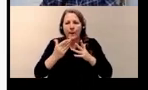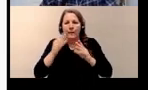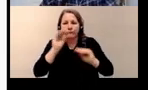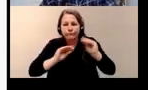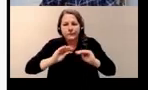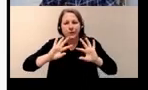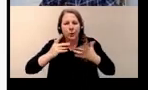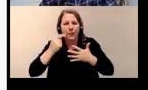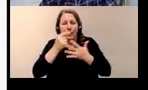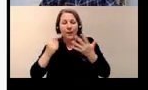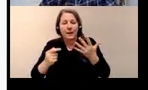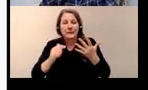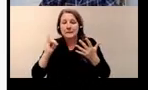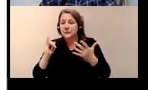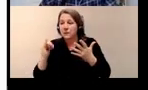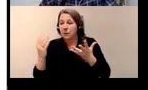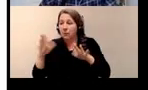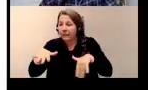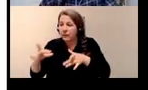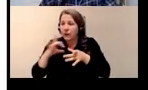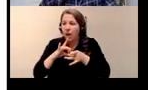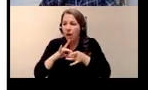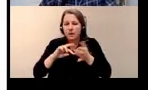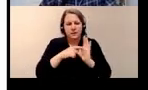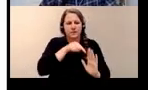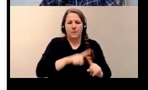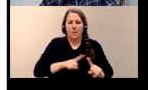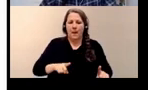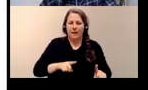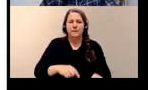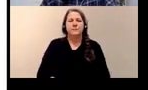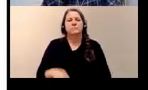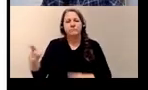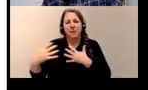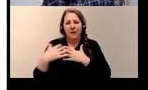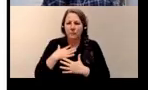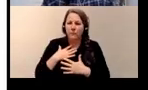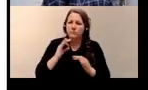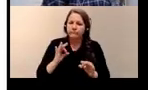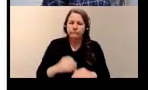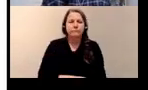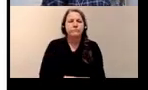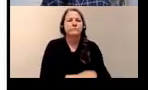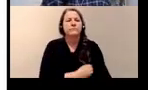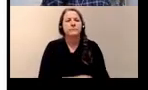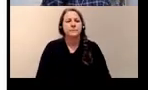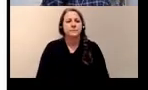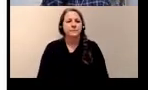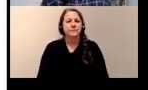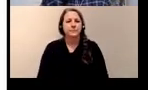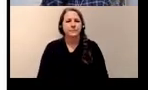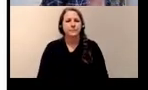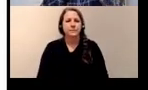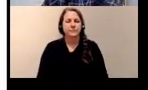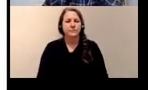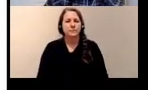résultat serait très différent. Alors, peut-être pour commencer, en fait, avant de rentrer dans la question